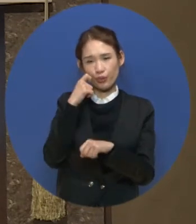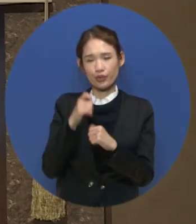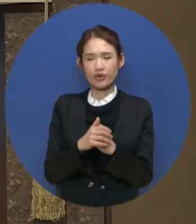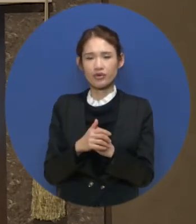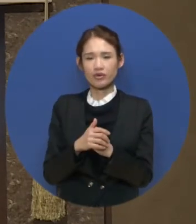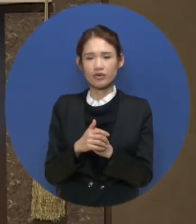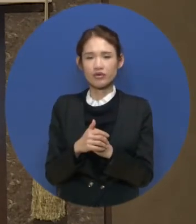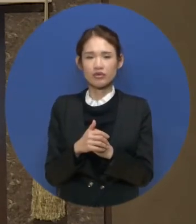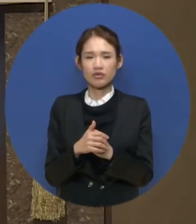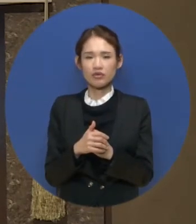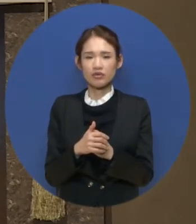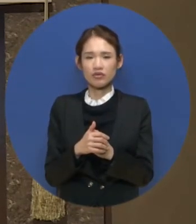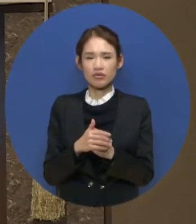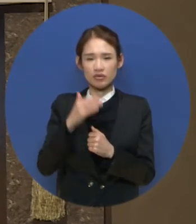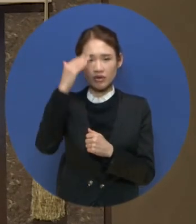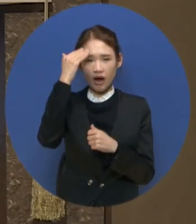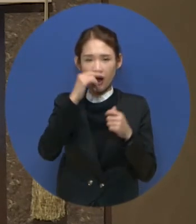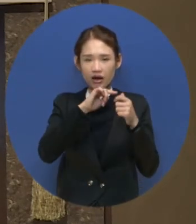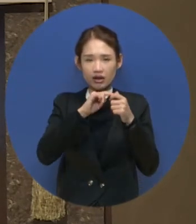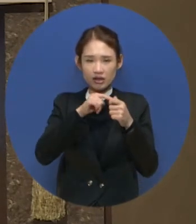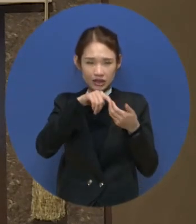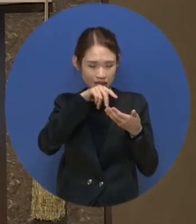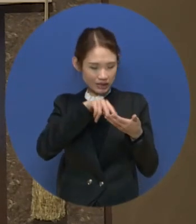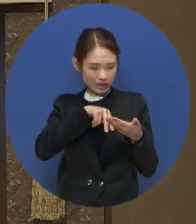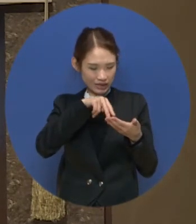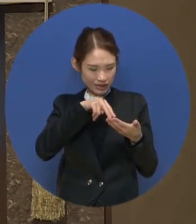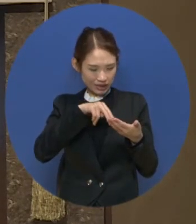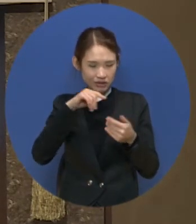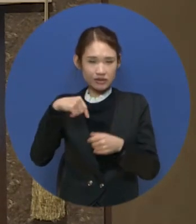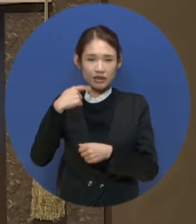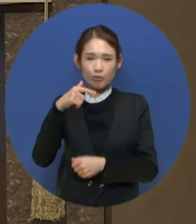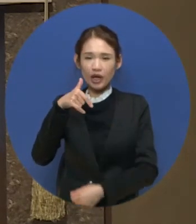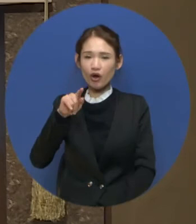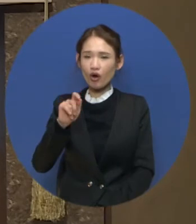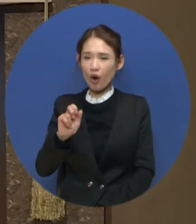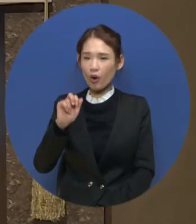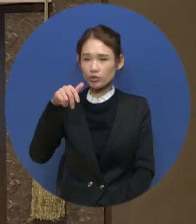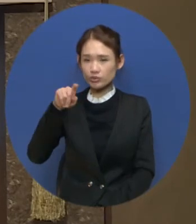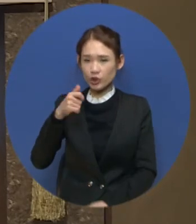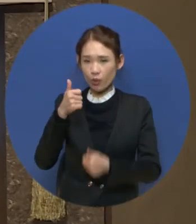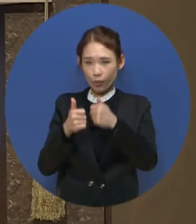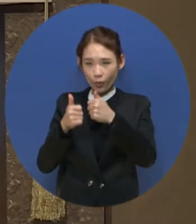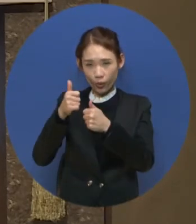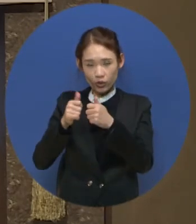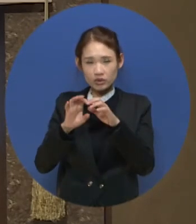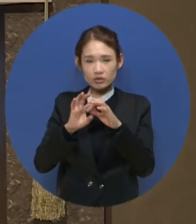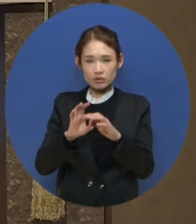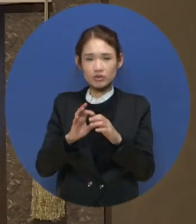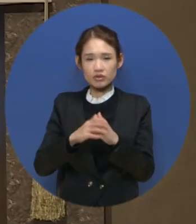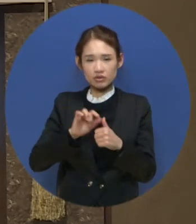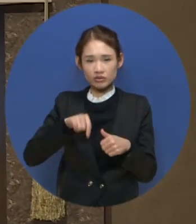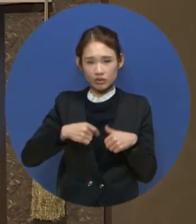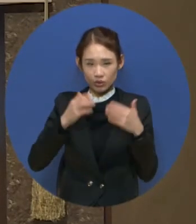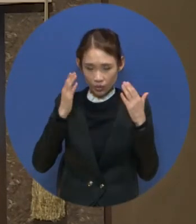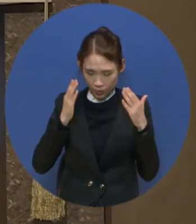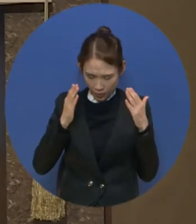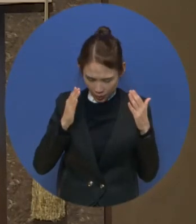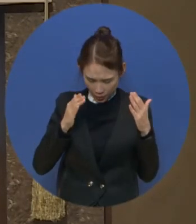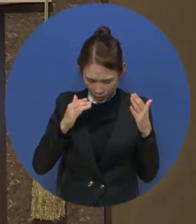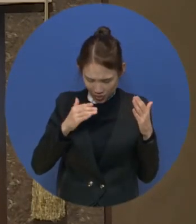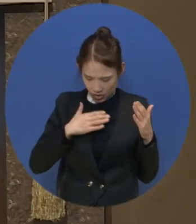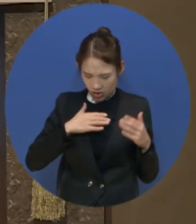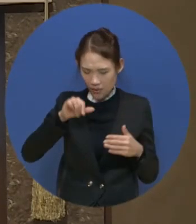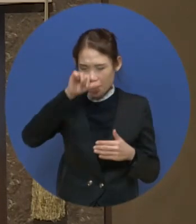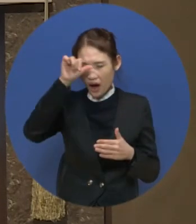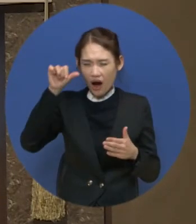거예요. 그래서 한글을 익히고 그다음에 이렇게 검정고시를 통해 가지고 자기가 공부를 하는 게 평생에